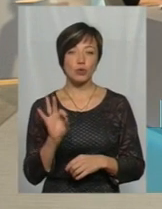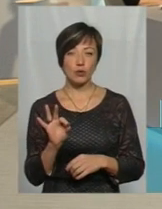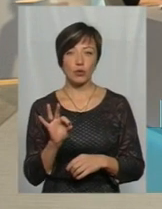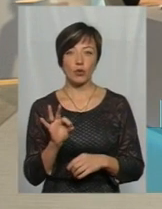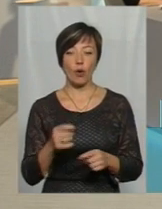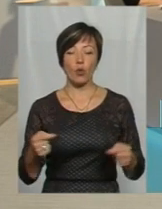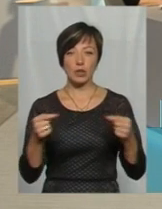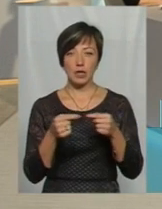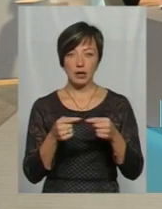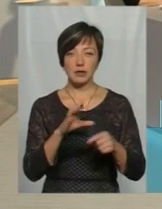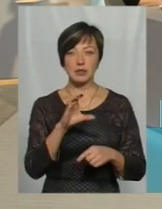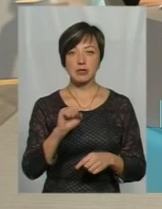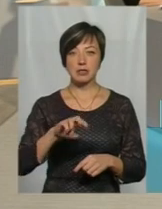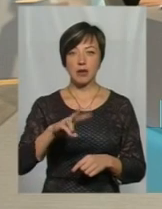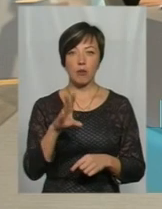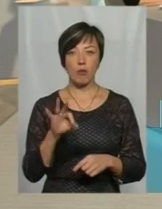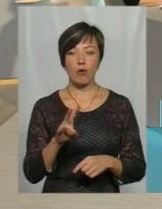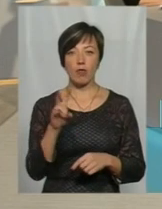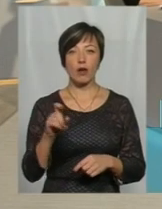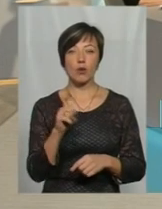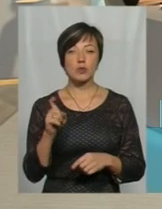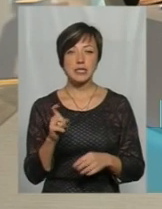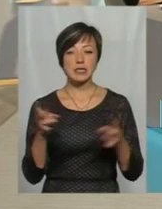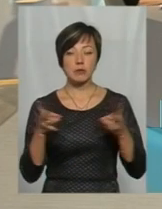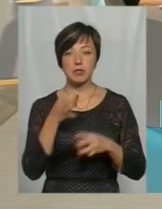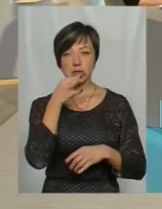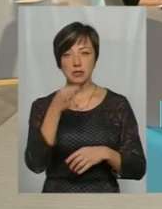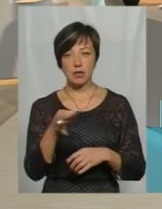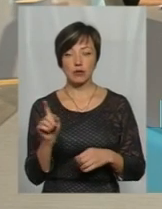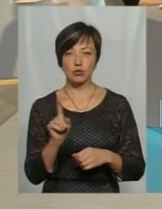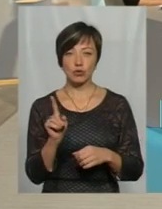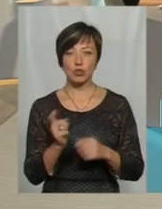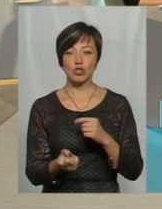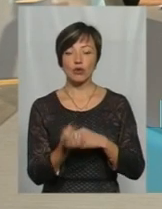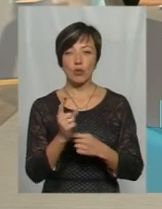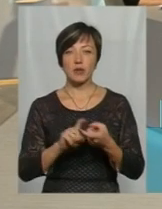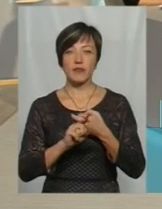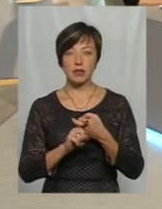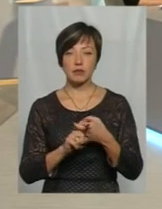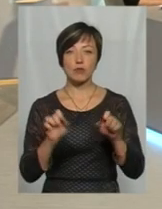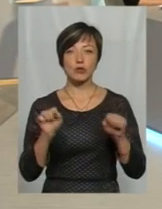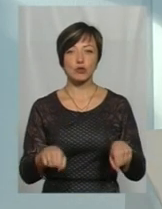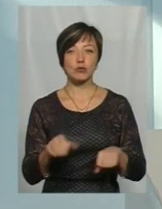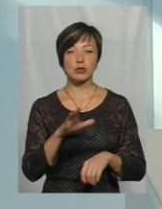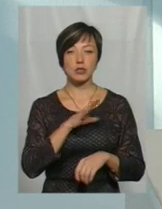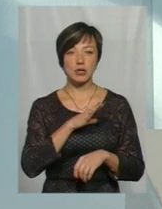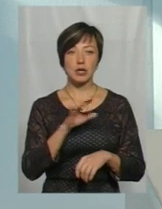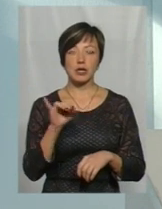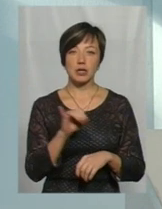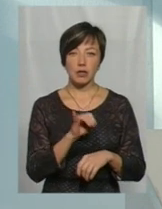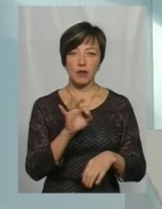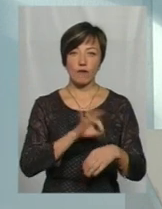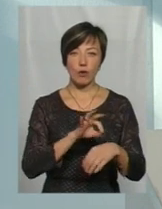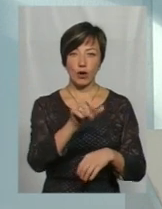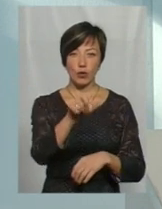і конкретно сальмонельоза, то слід сказати, що джерелом збудника інфекції може бути і